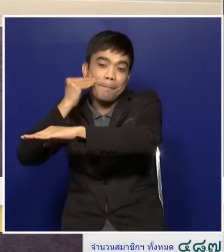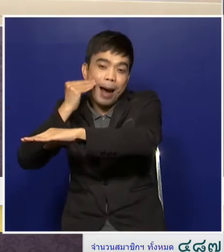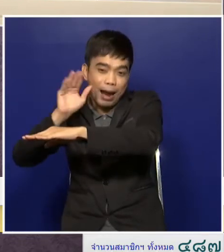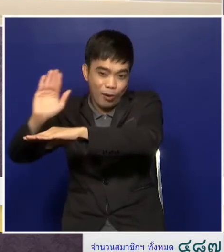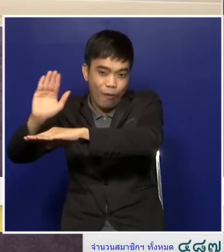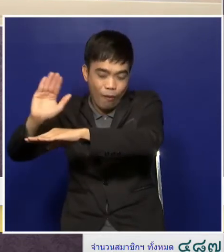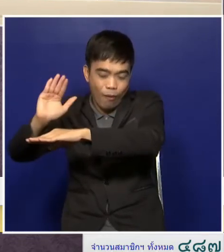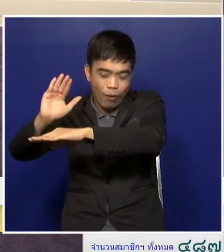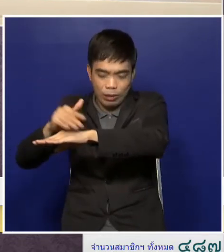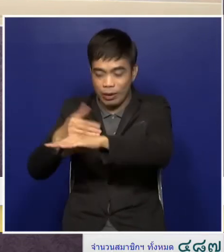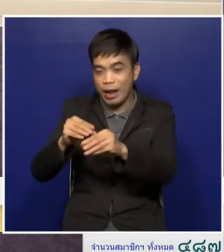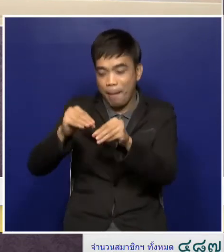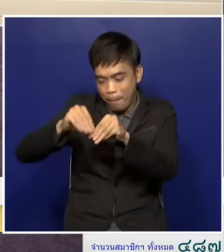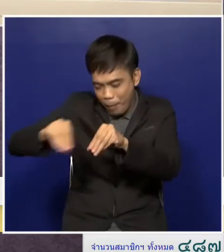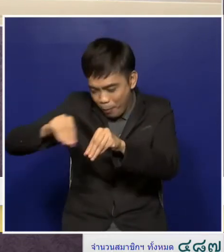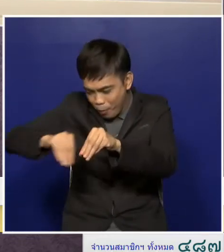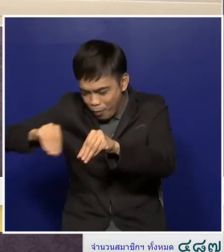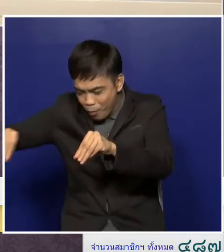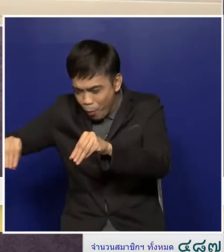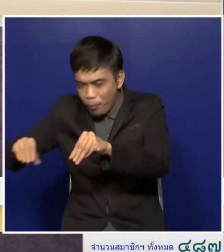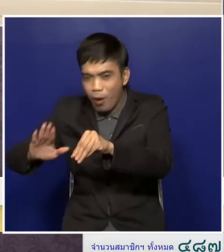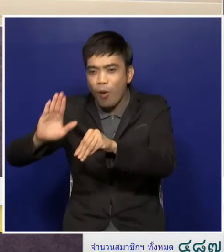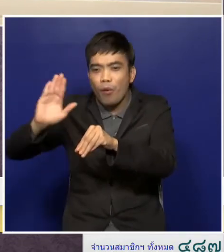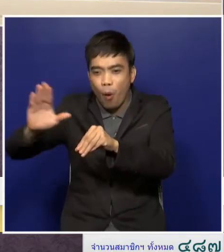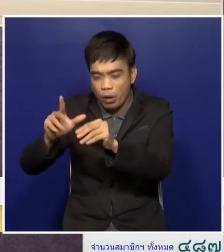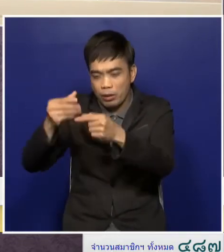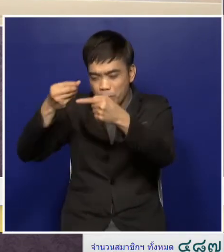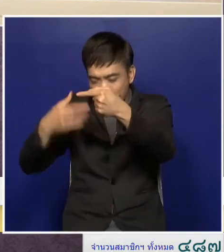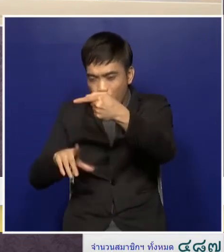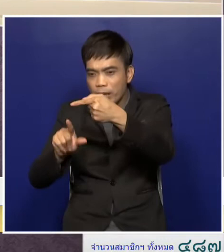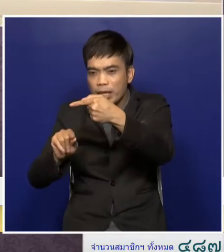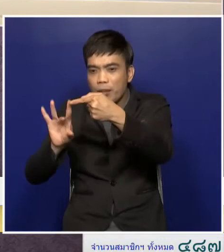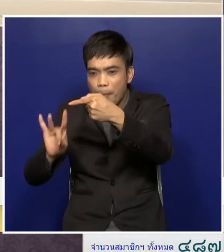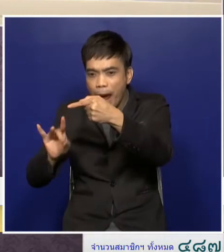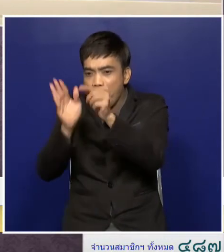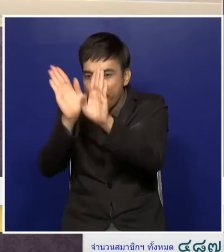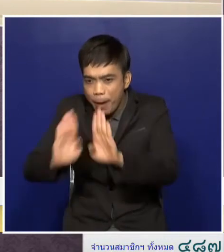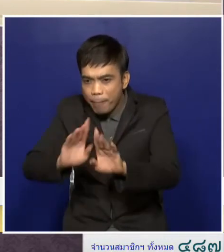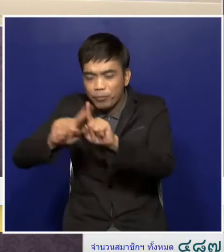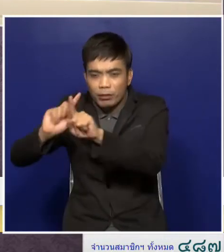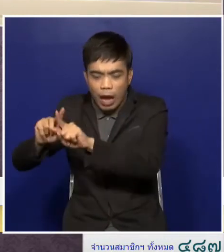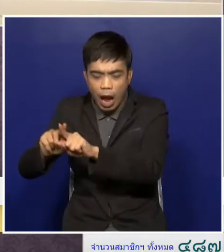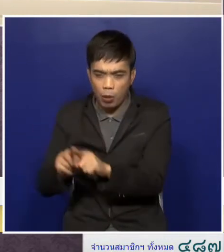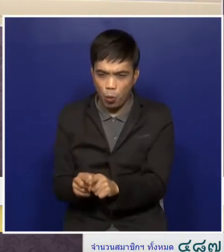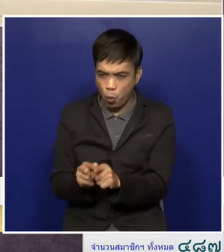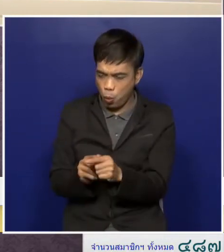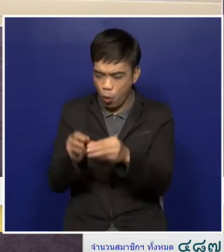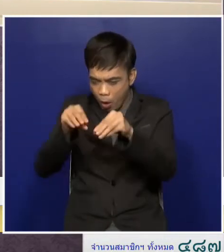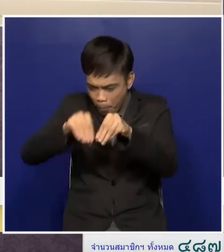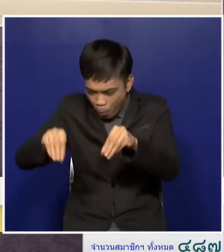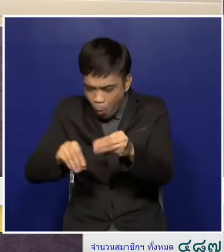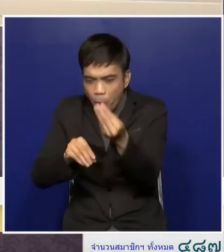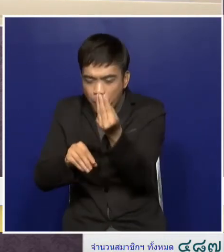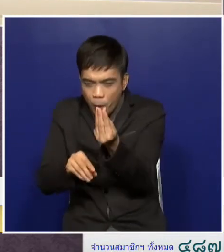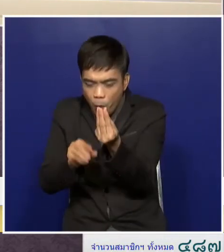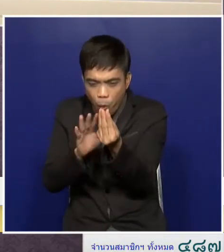สายพเหล่านี้มัมีเส้นใหญ่ที่ดีมากเป็นเส้นให่ที่มีความนุ่